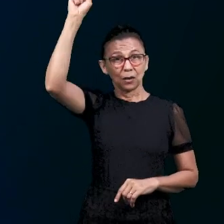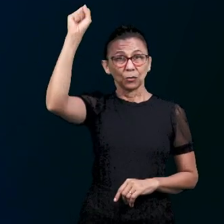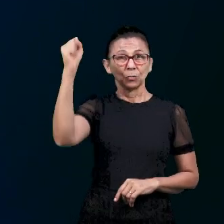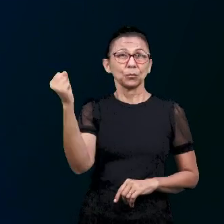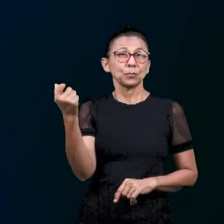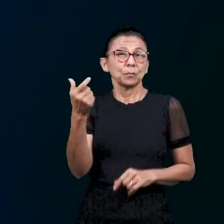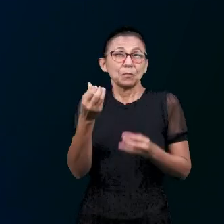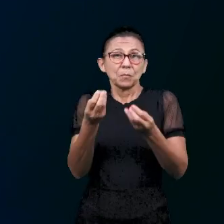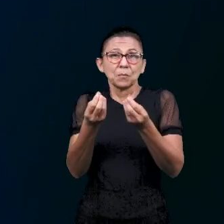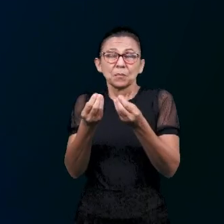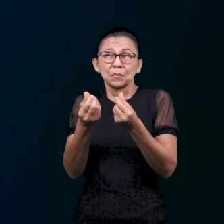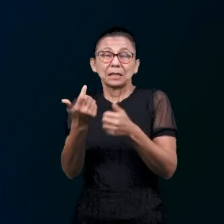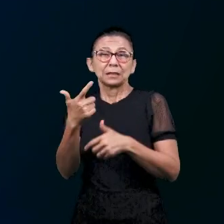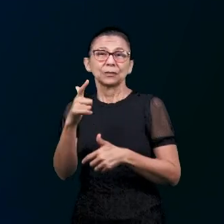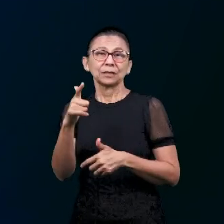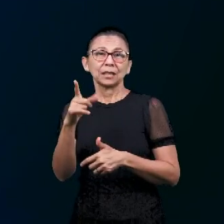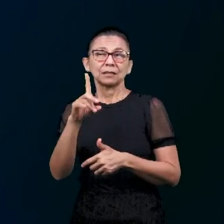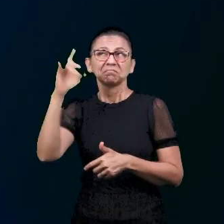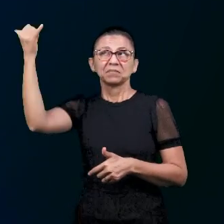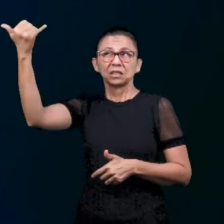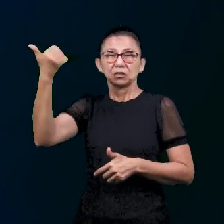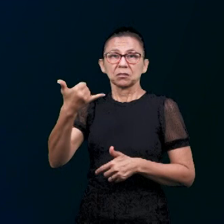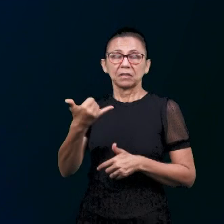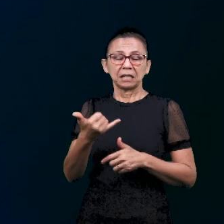Et dans son désespoir, il